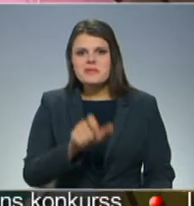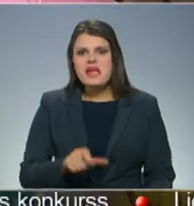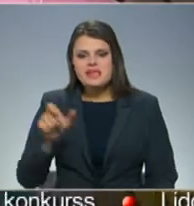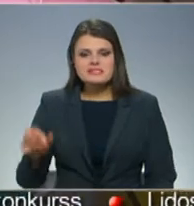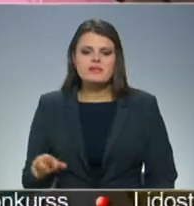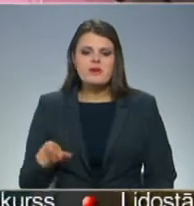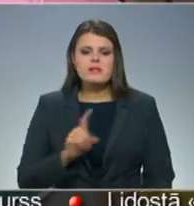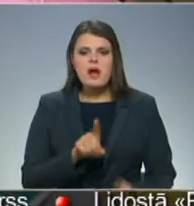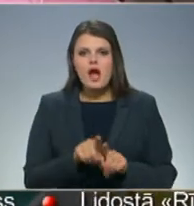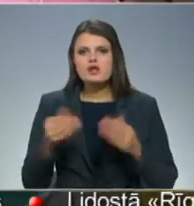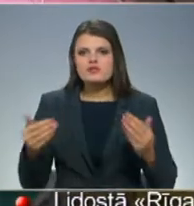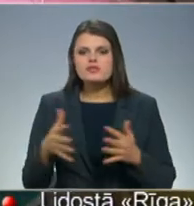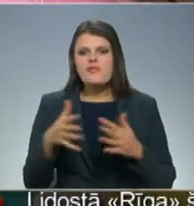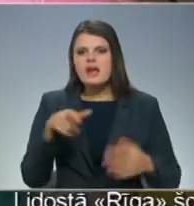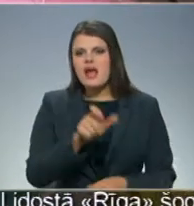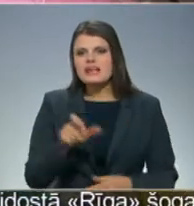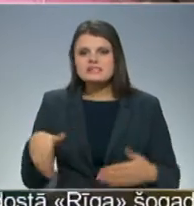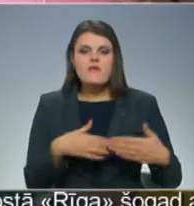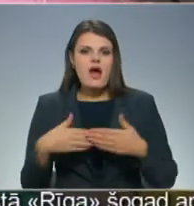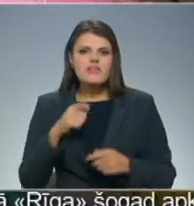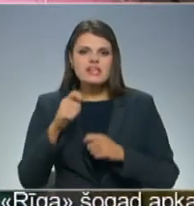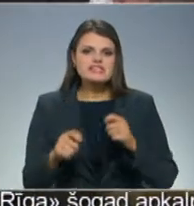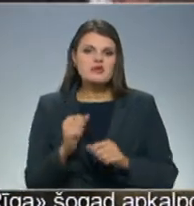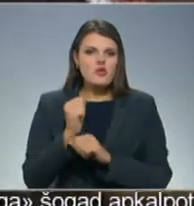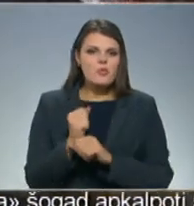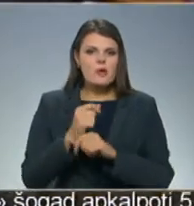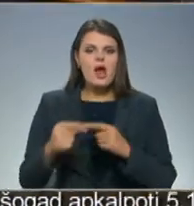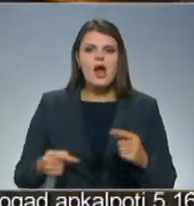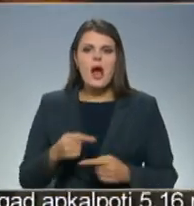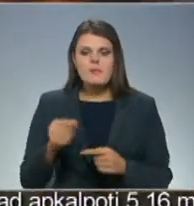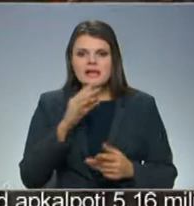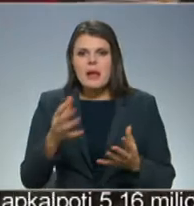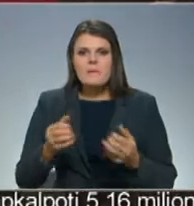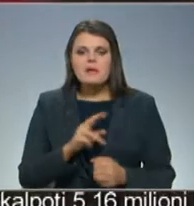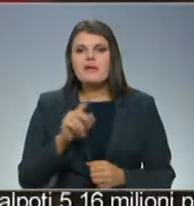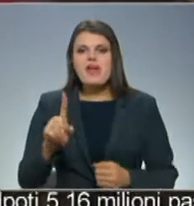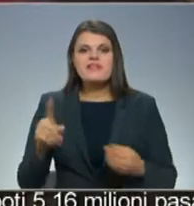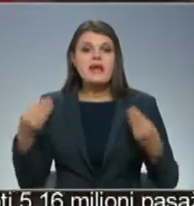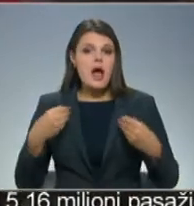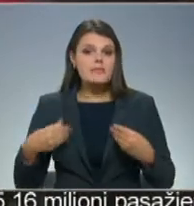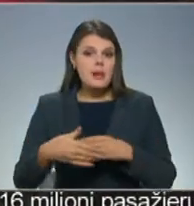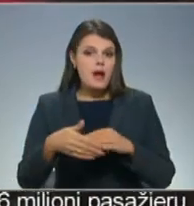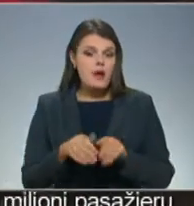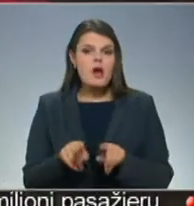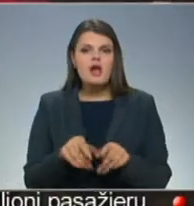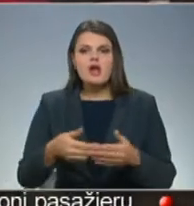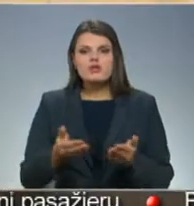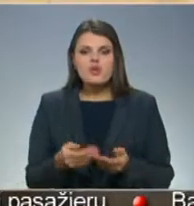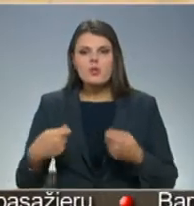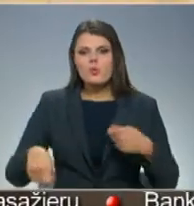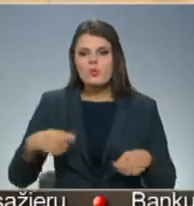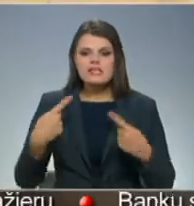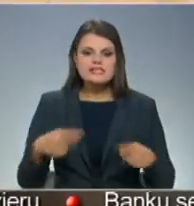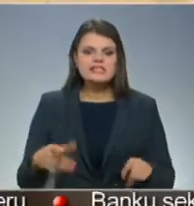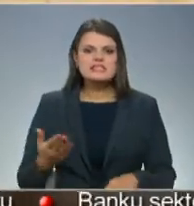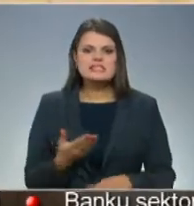iedzīvotājiem. Arī šodien vairāki cilvēki atveduši ziedojumu maisus. Apmaiņai pieejami ne tikai apģērbi un apavi, bet arī trauki, rotaļlietas un